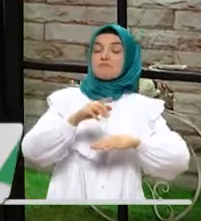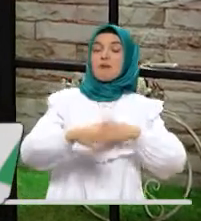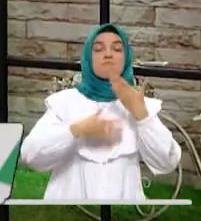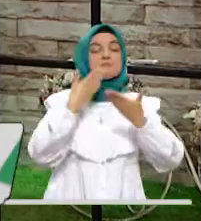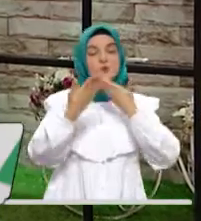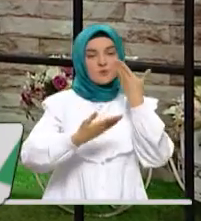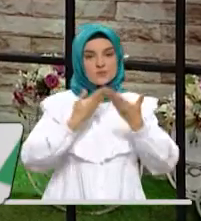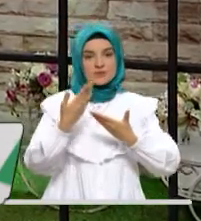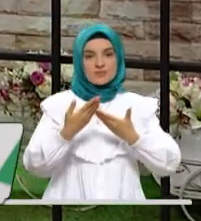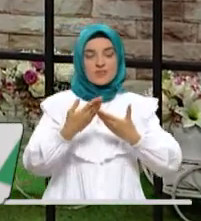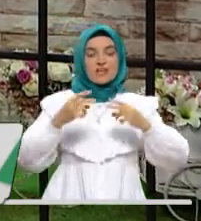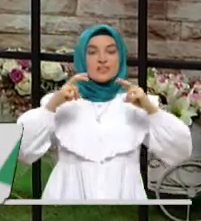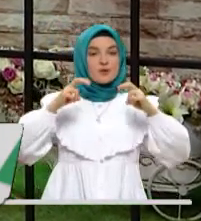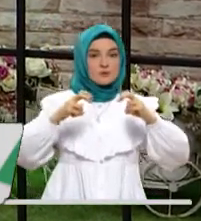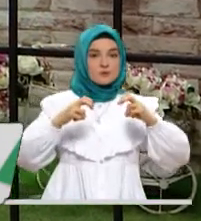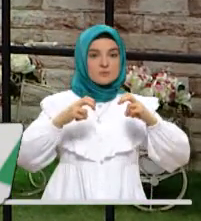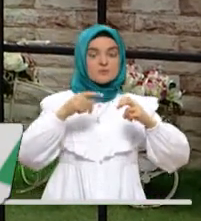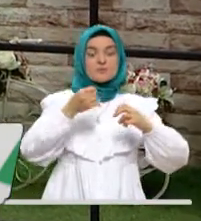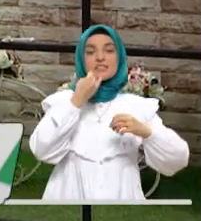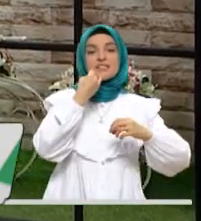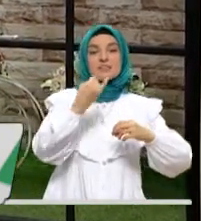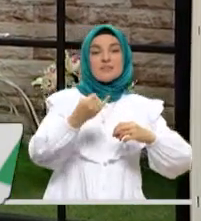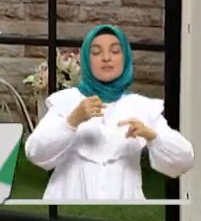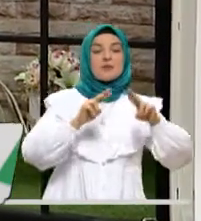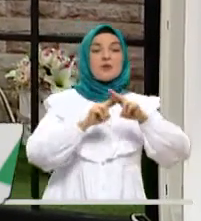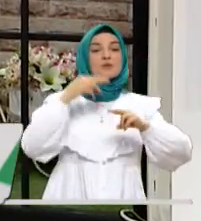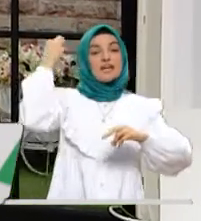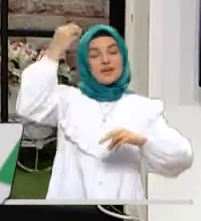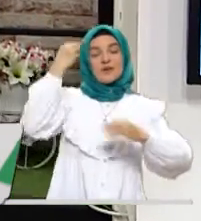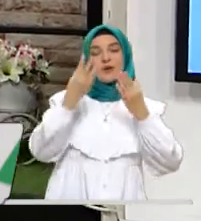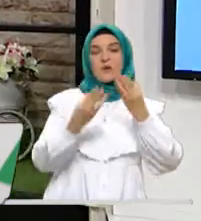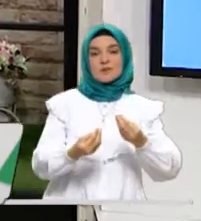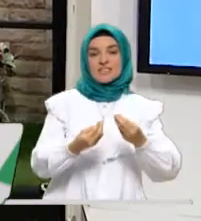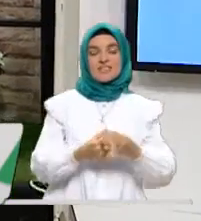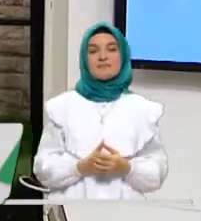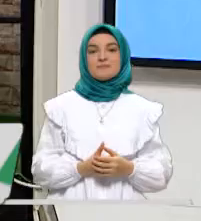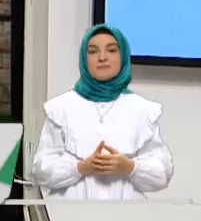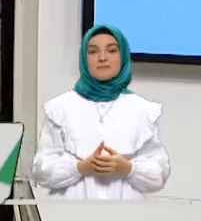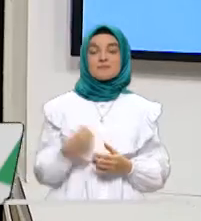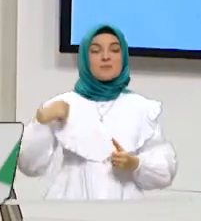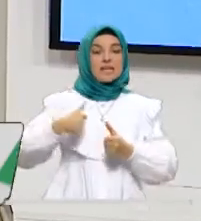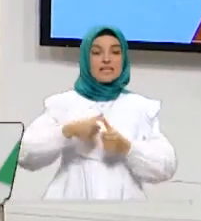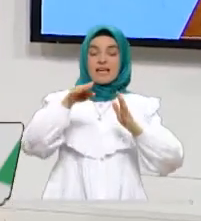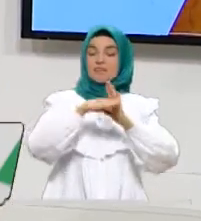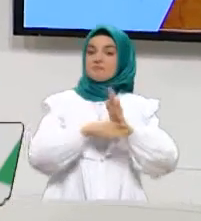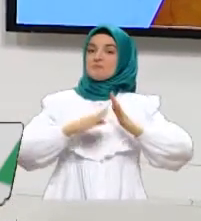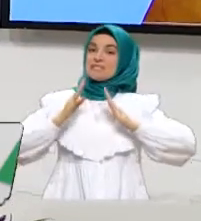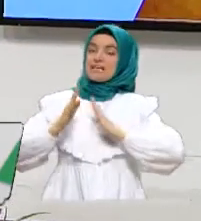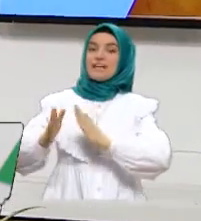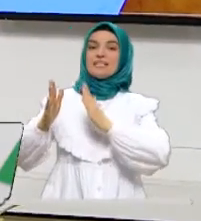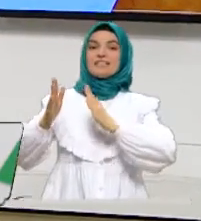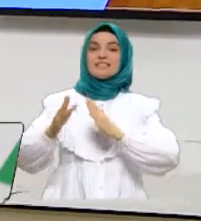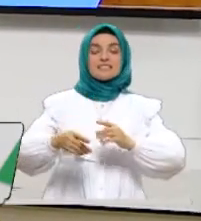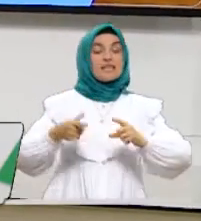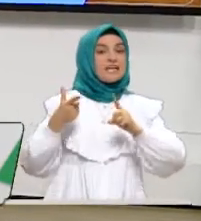detaylarıyla konuşacağız. Konuğumuz kimya yüksek mühendisi Kudret Livaoğlu hanımefendi olacak. Yine yayınımızın ilerleyen dakikalarında